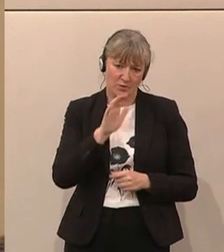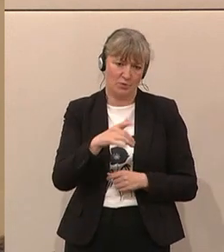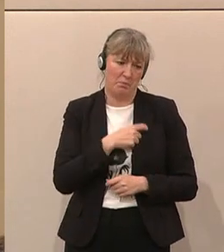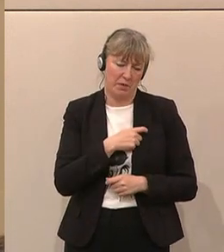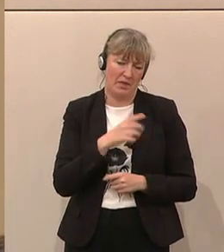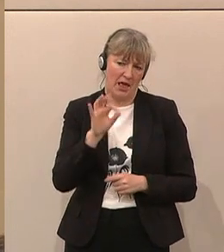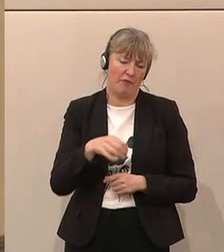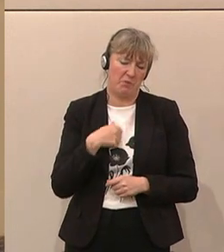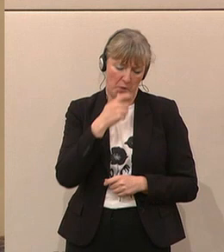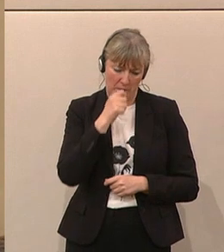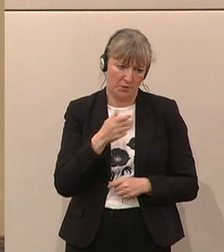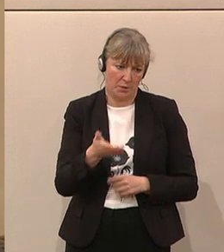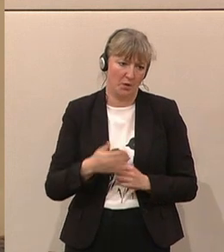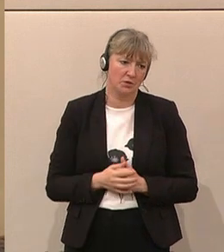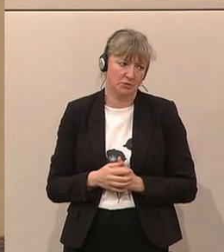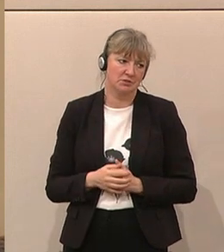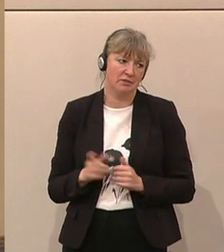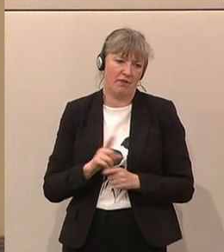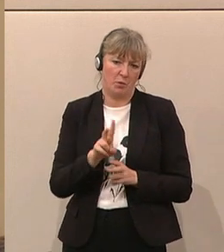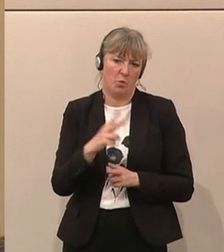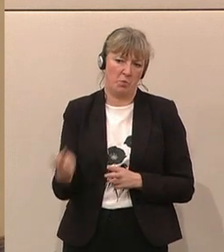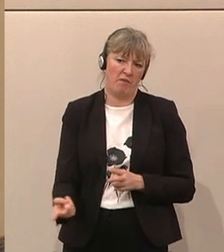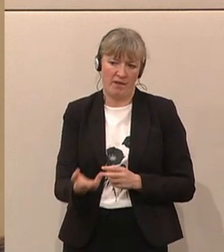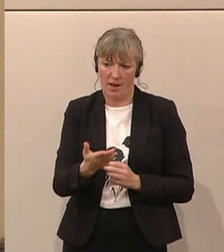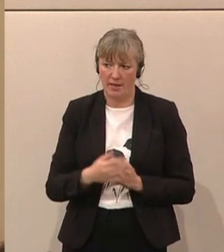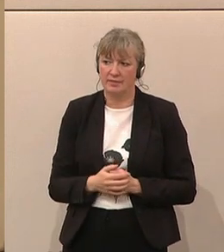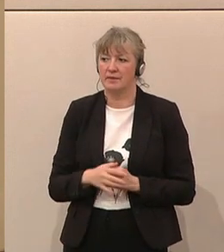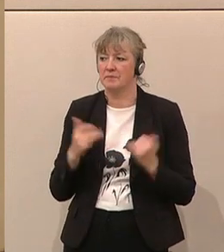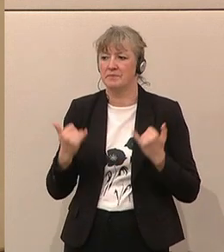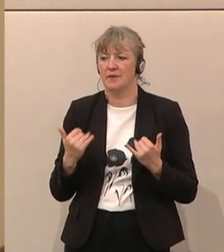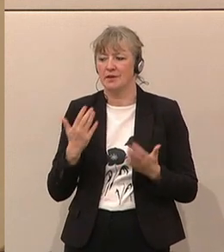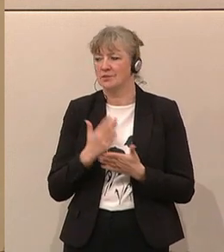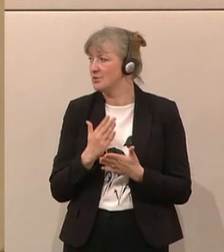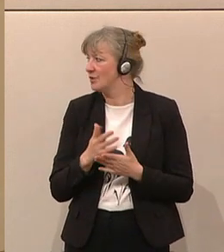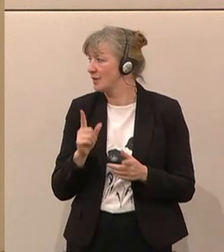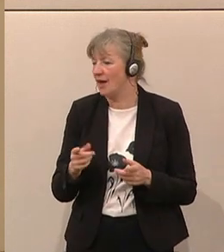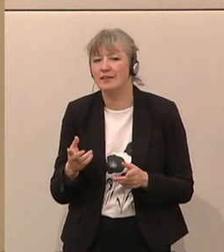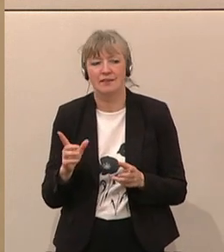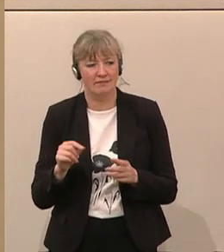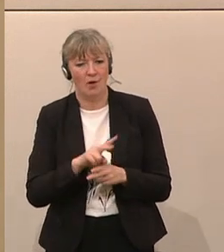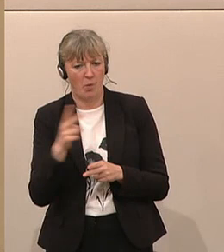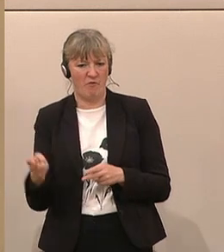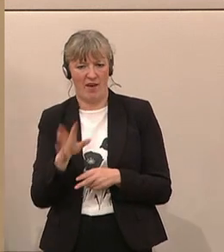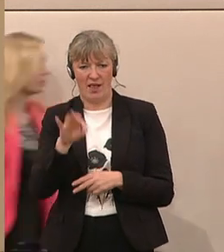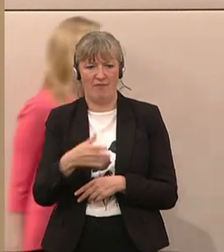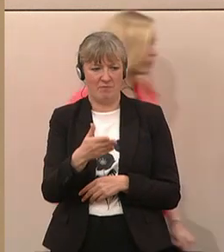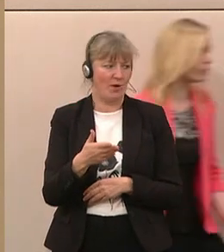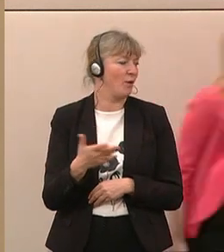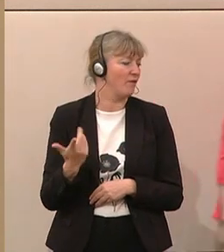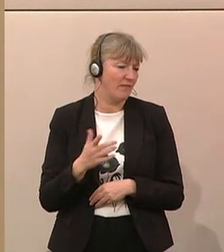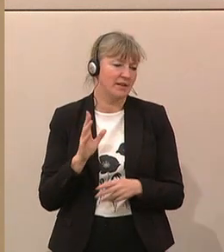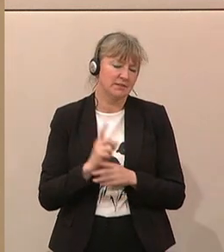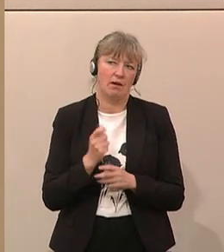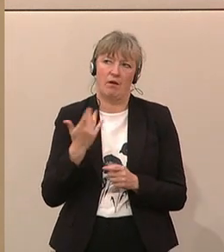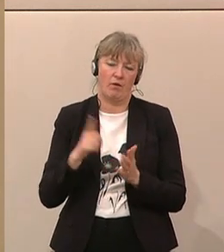als FPÖ, weil Sie hier umgefallen sind. Mittlerweile kann man bei den Umfallern von der FPÖ vom